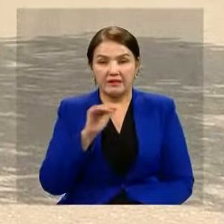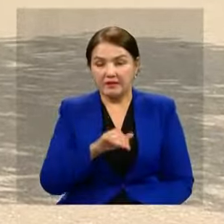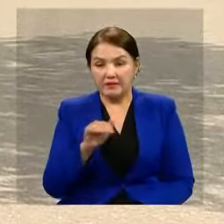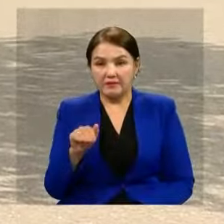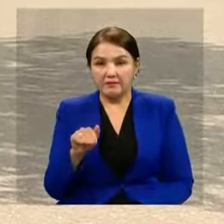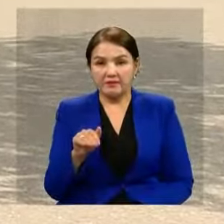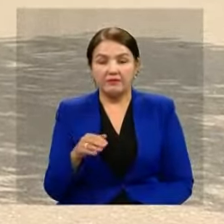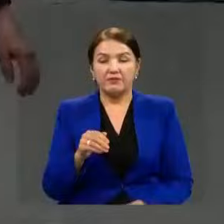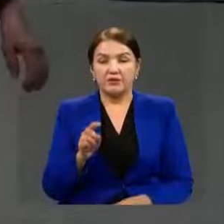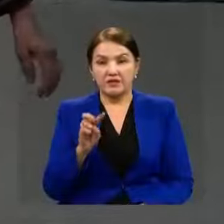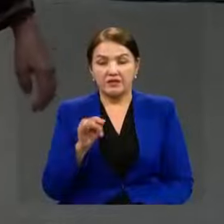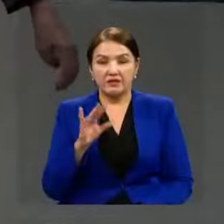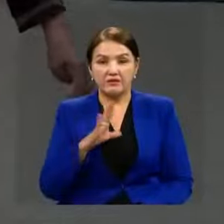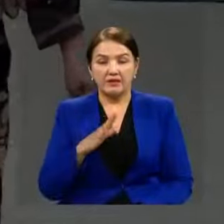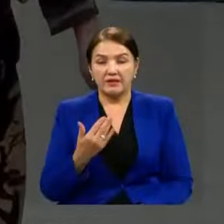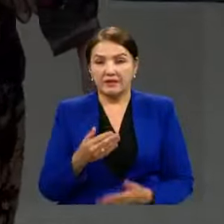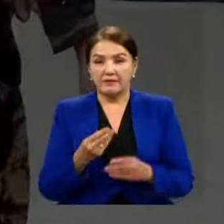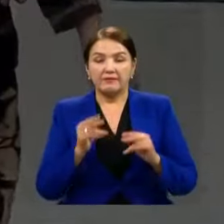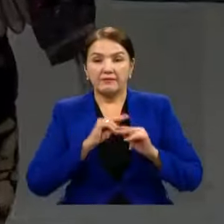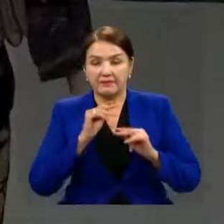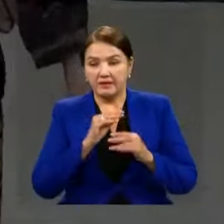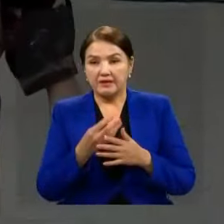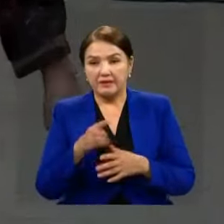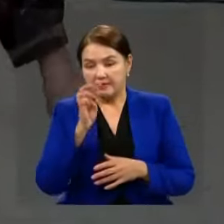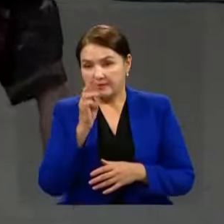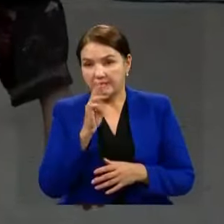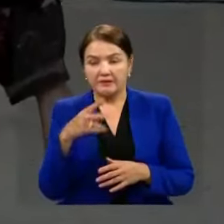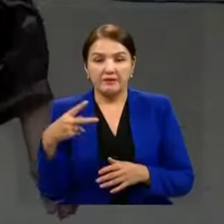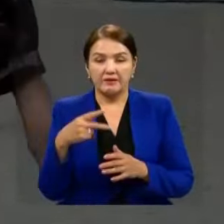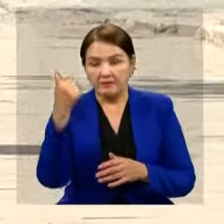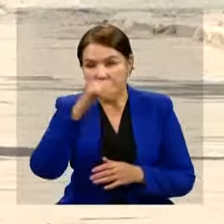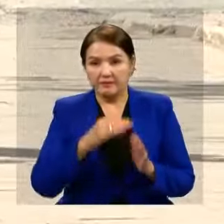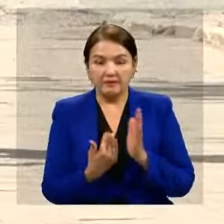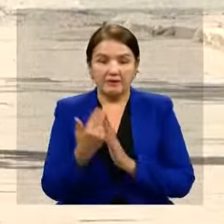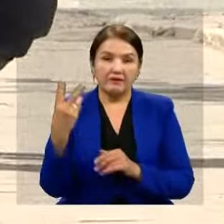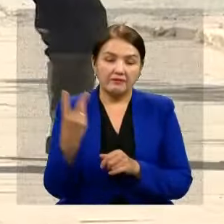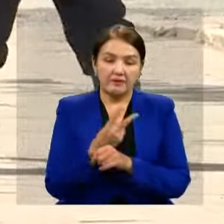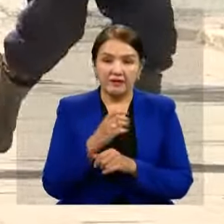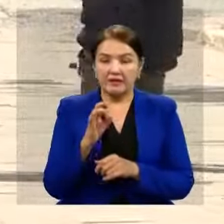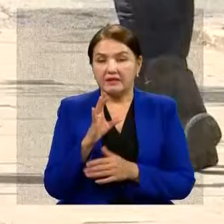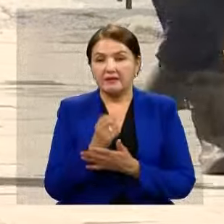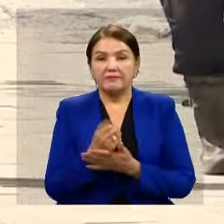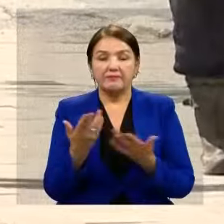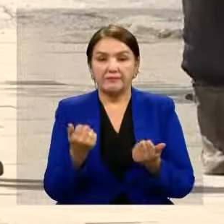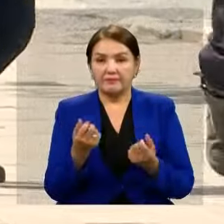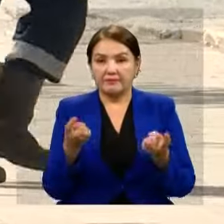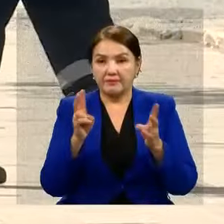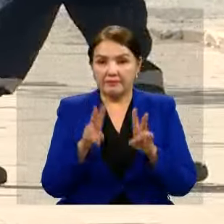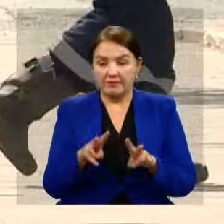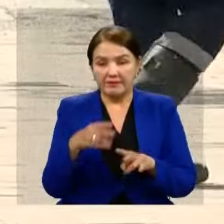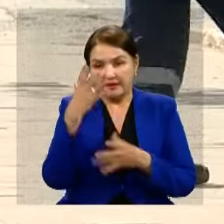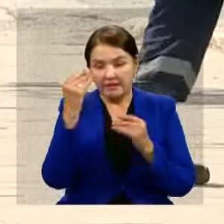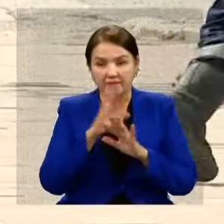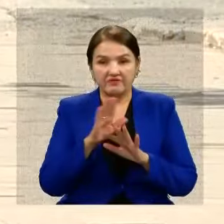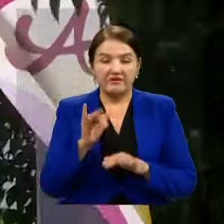тысяч бюджетников. Доходы граждан по сравнению с 2002 годом увеличились почти в 2 раза. Но, конечно, не нужно забывать и про